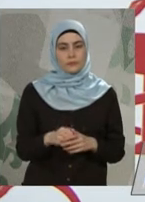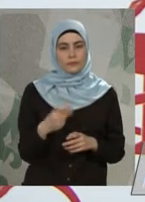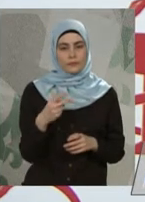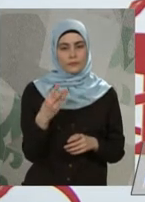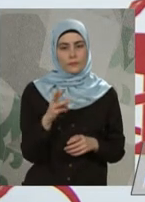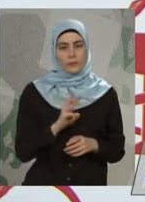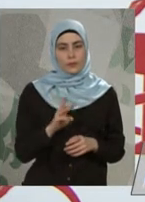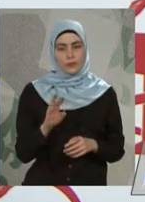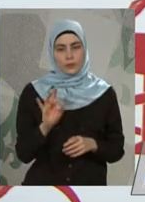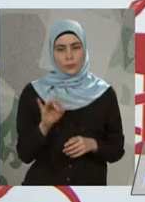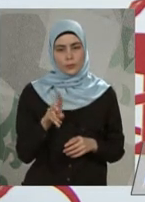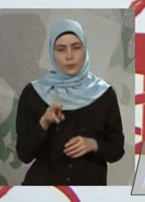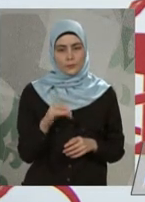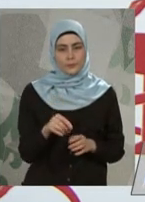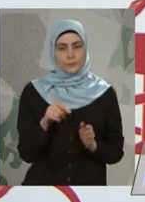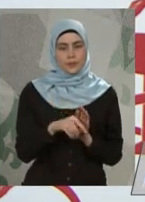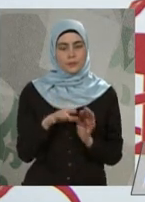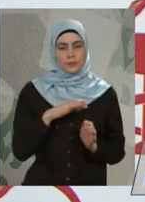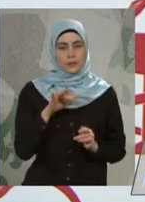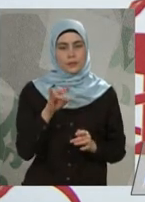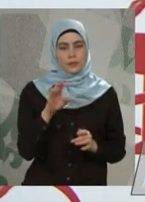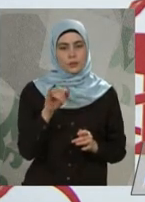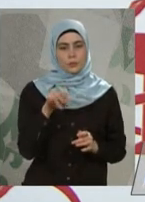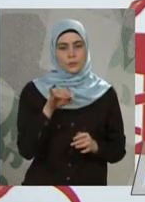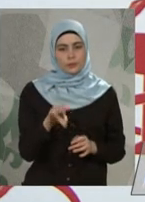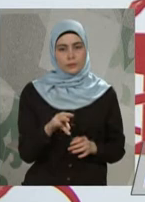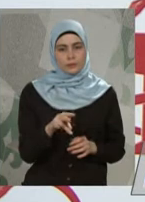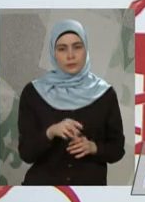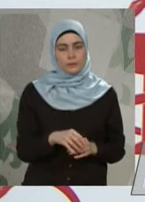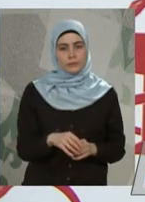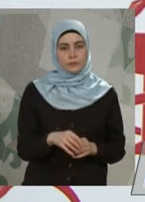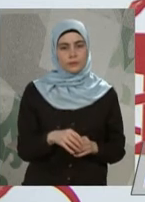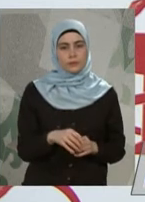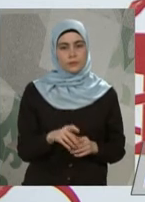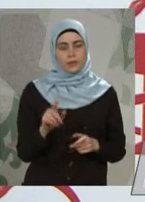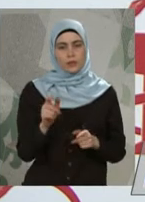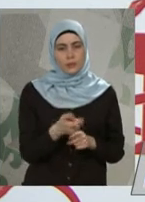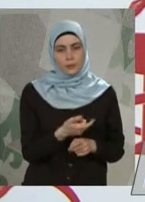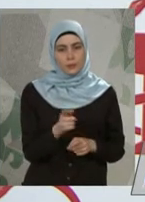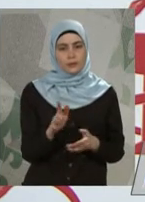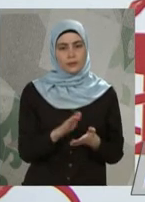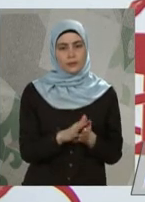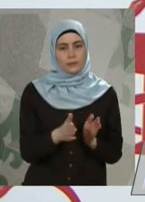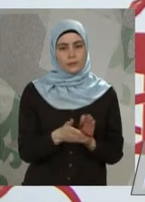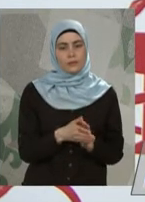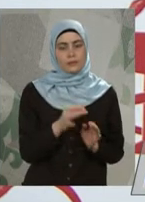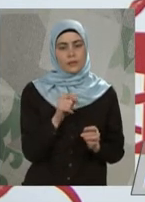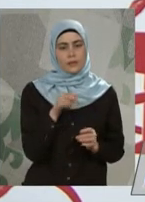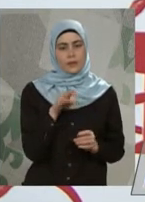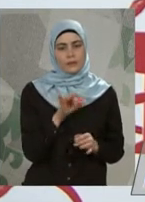23 миллиона рублей. Там были и инсулины, но мы опять перевыставили эти